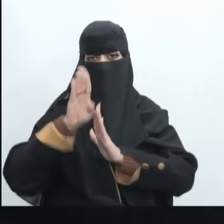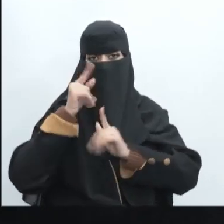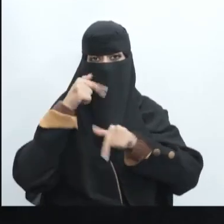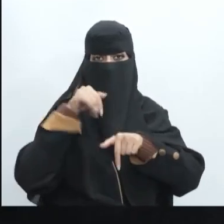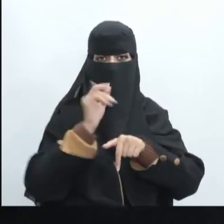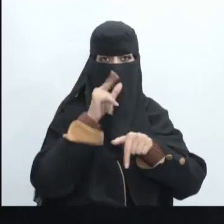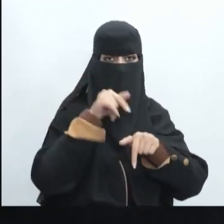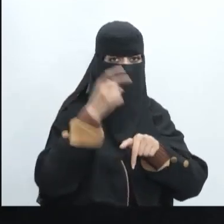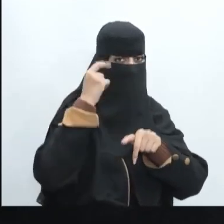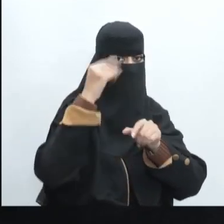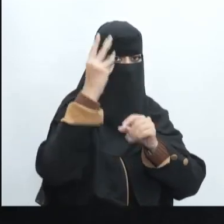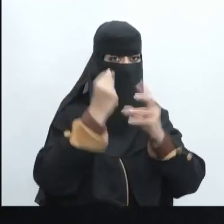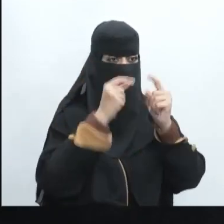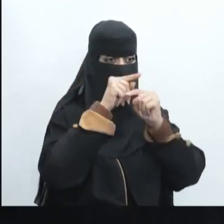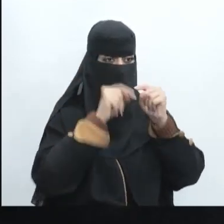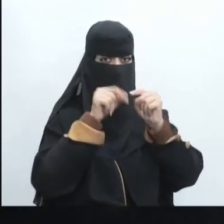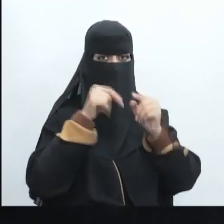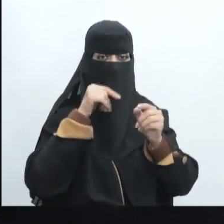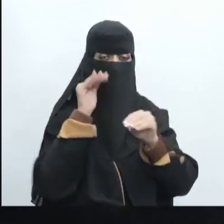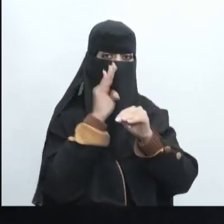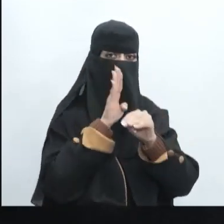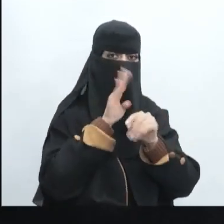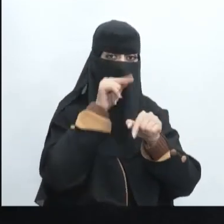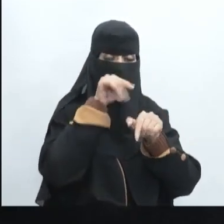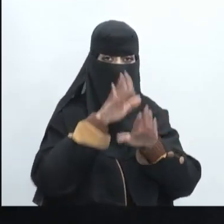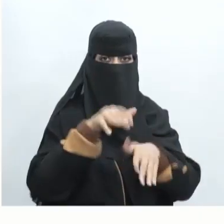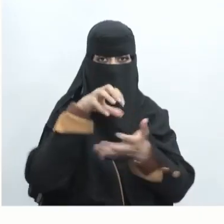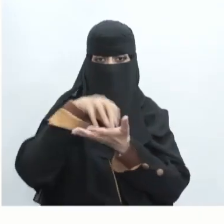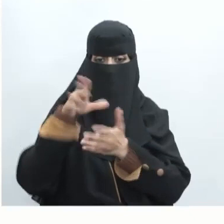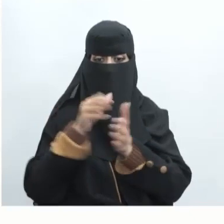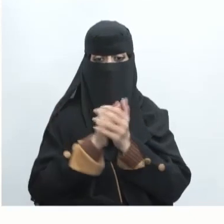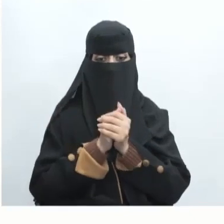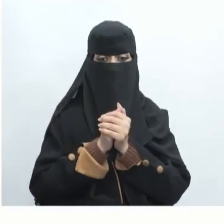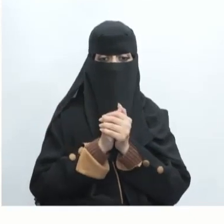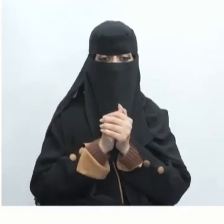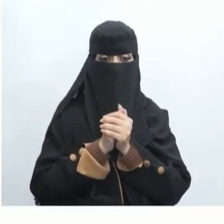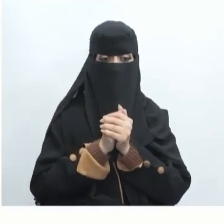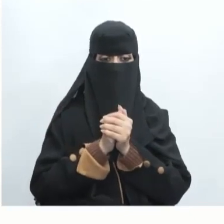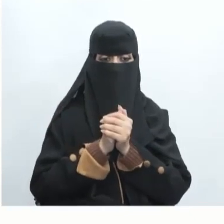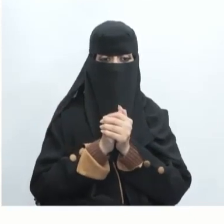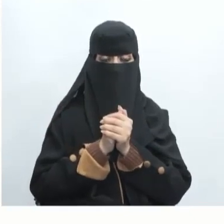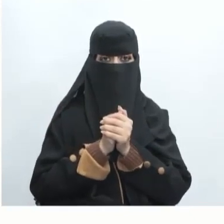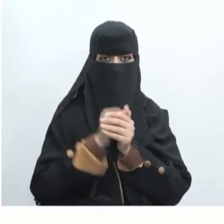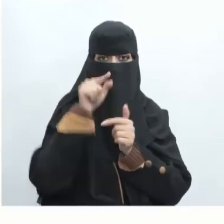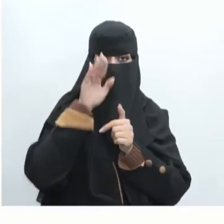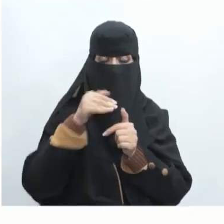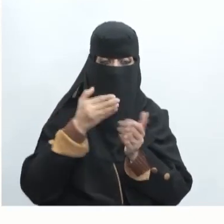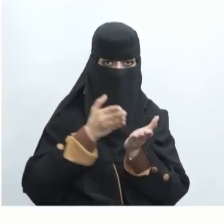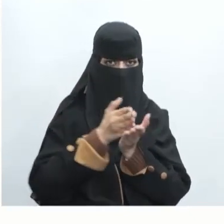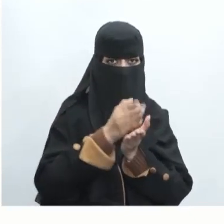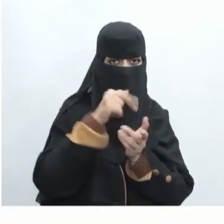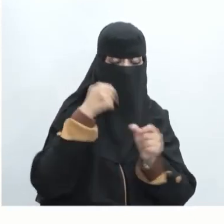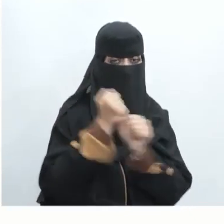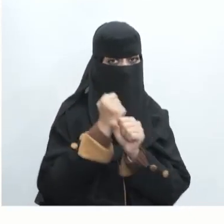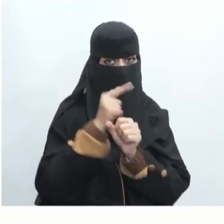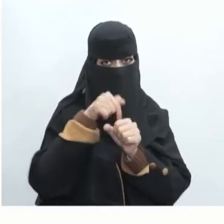من خلال نسبه المتعلمين في هذا البلد اذ تسعى ابنائه وبنات الطلاب